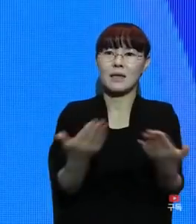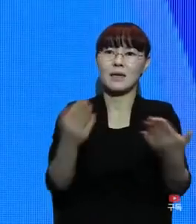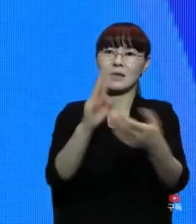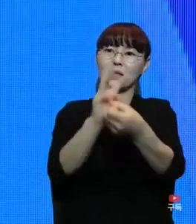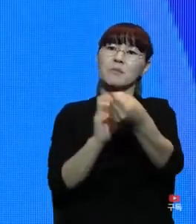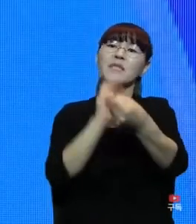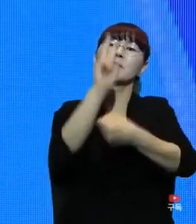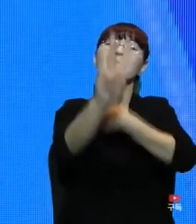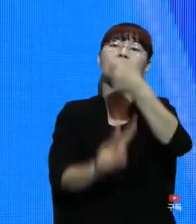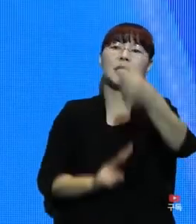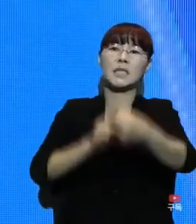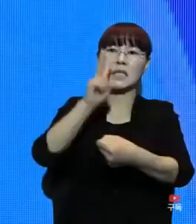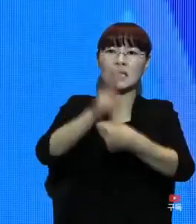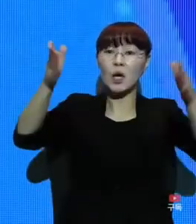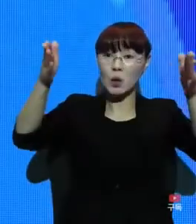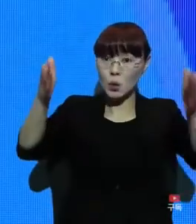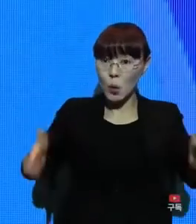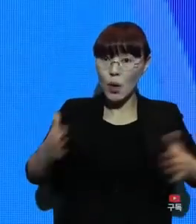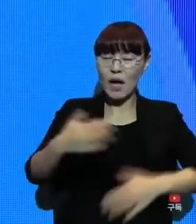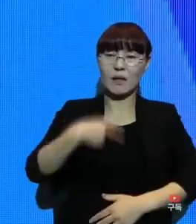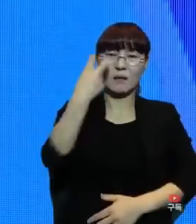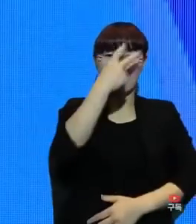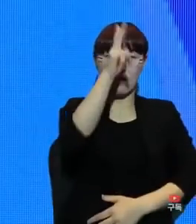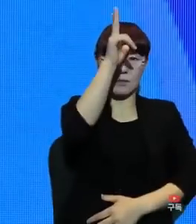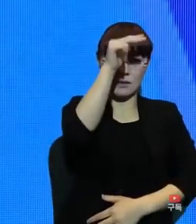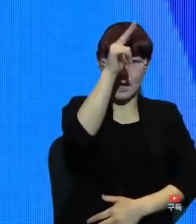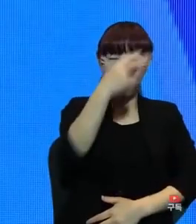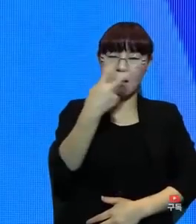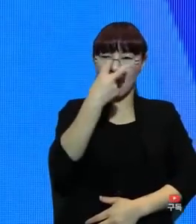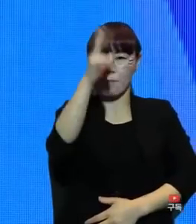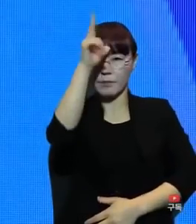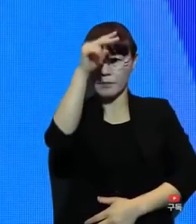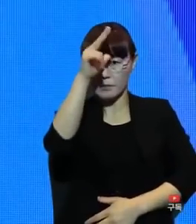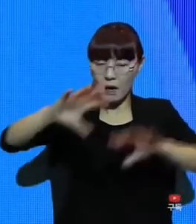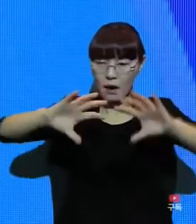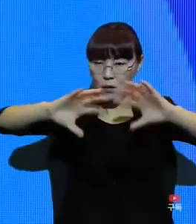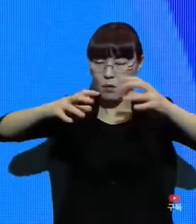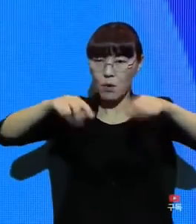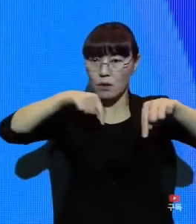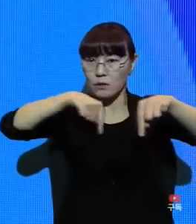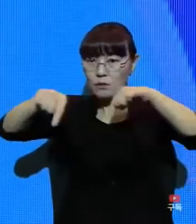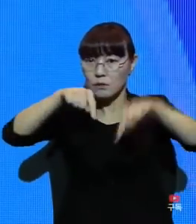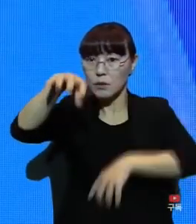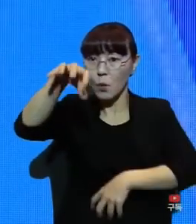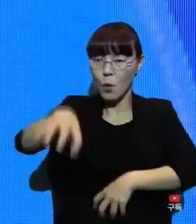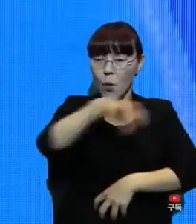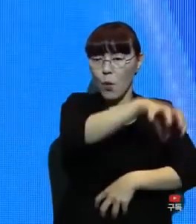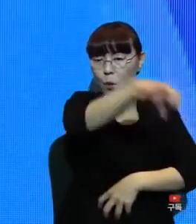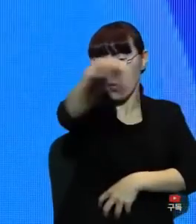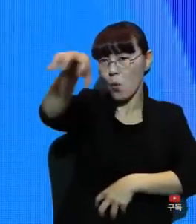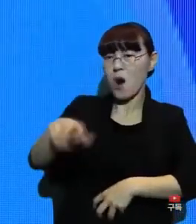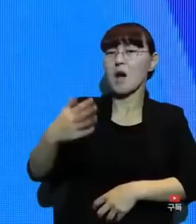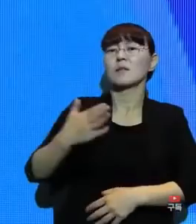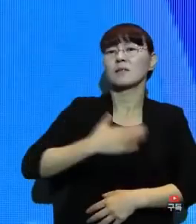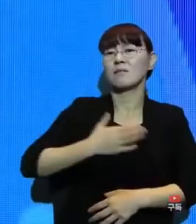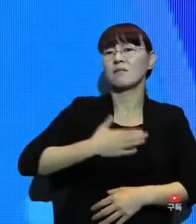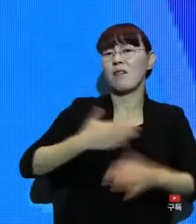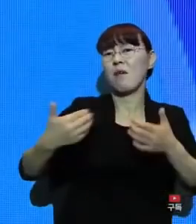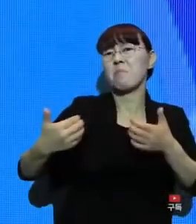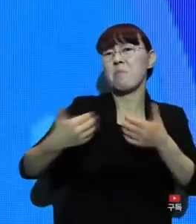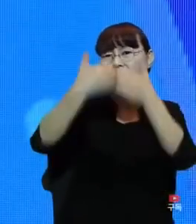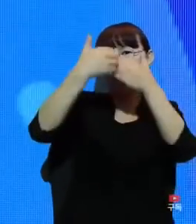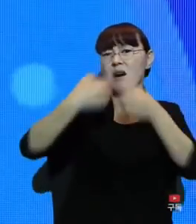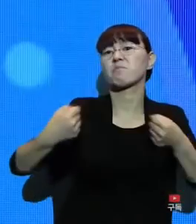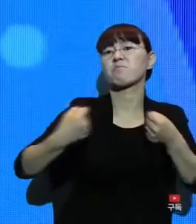2년이 넘도록 경찰 검찰 국정원 같은 거대 권력 기관과 숱하게 맞부딪쳐